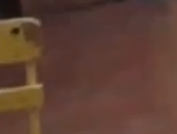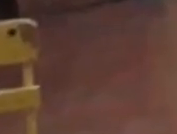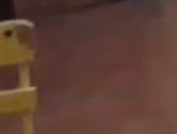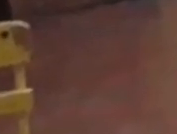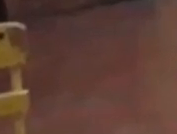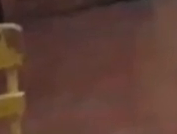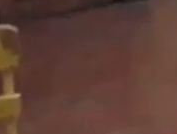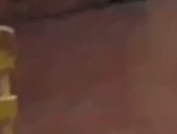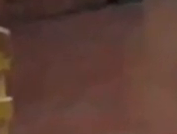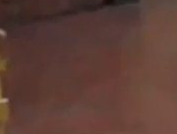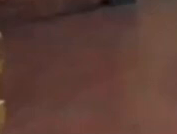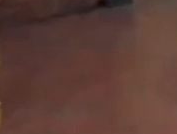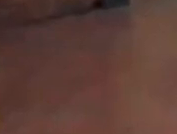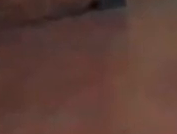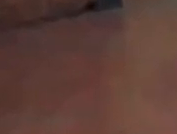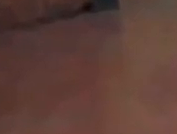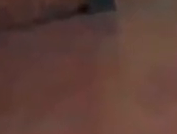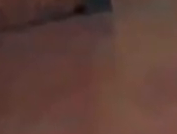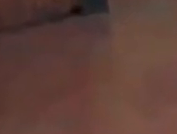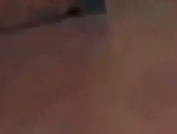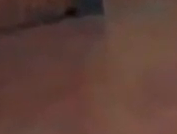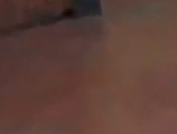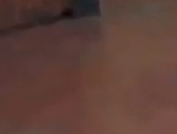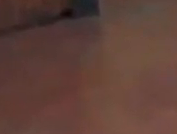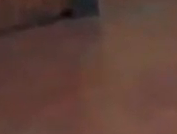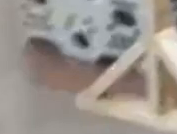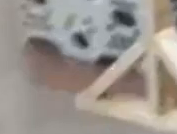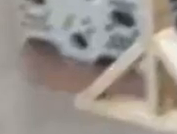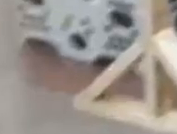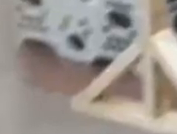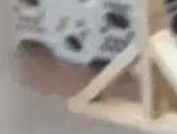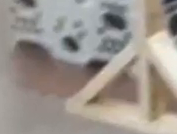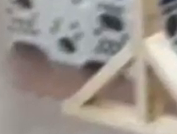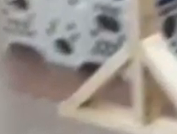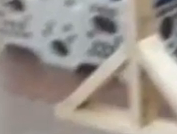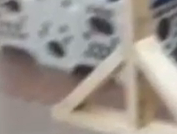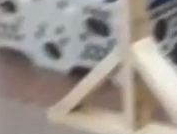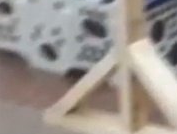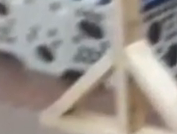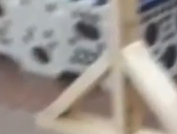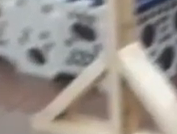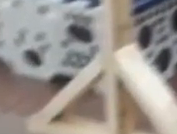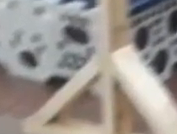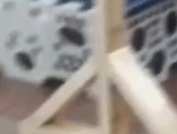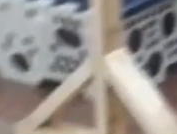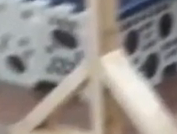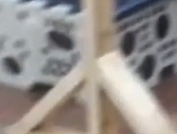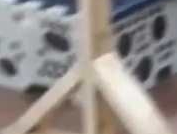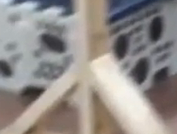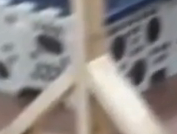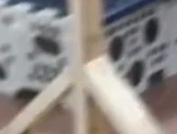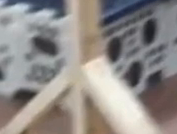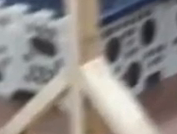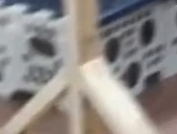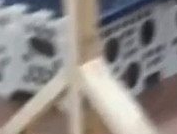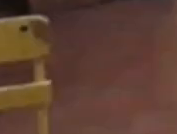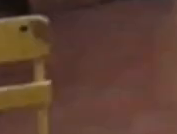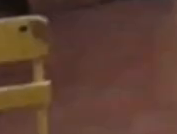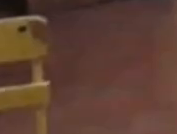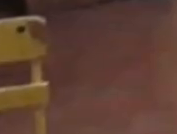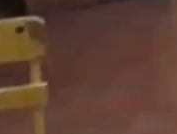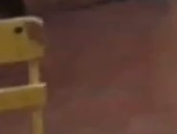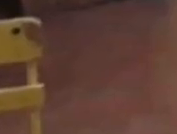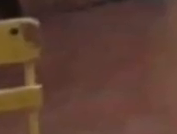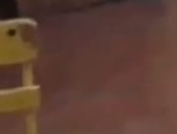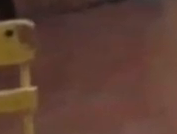Department. Ang 119 na mga bagong kaso ay nagmula sa Barangay Suba na nakapagtala ng 109, 8